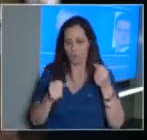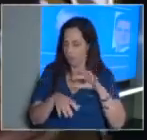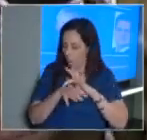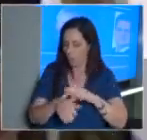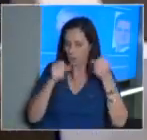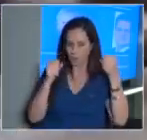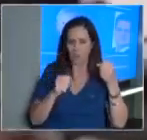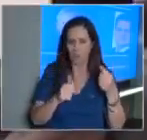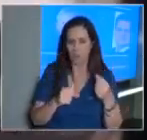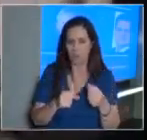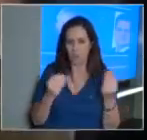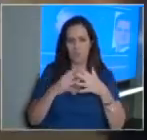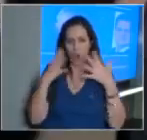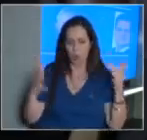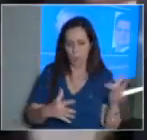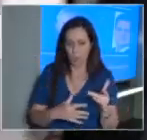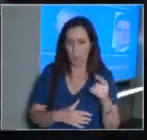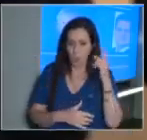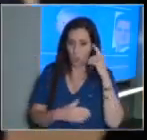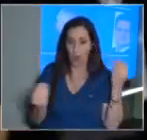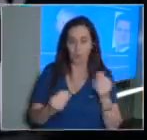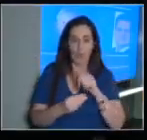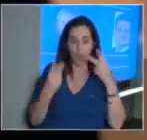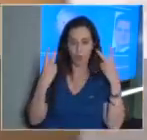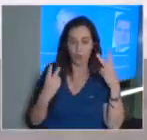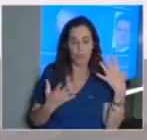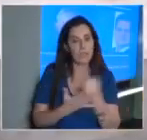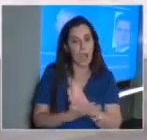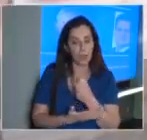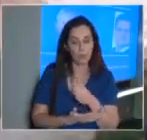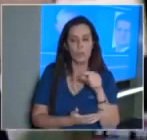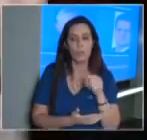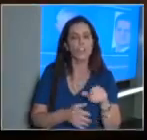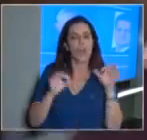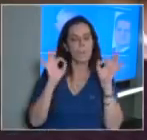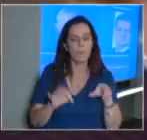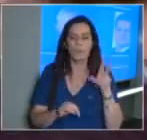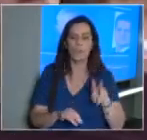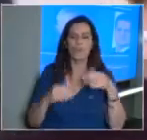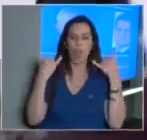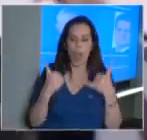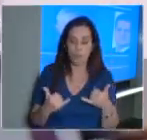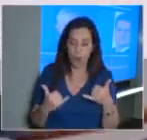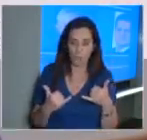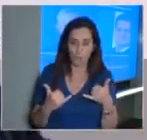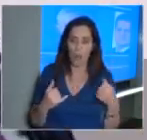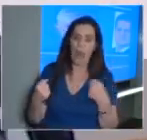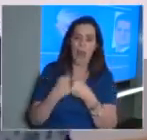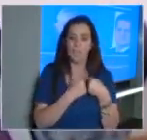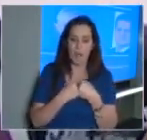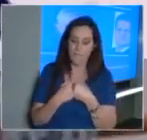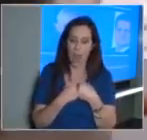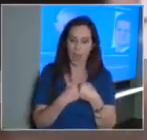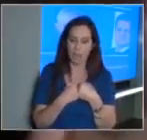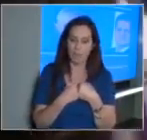הובילה אותה, כי היא הכוח המרכזי באופוזיציה. אני חושב שהדבר העיקרי שהשגנו, זה שבאמת יש עכשיו למאבק